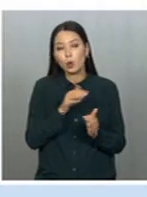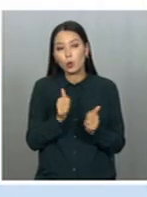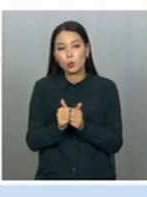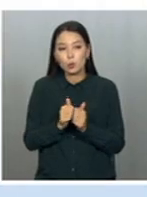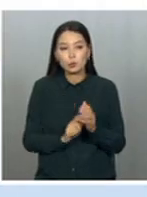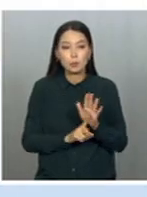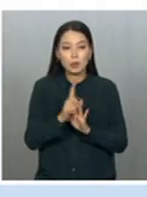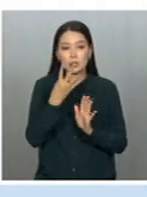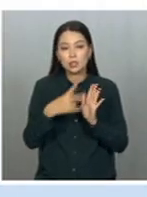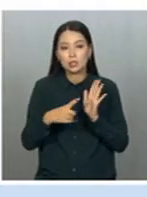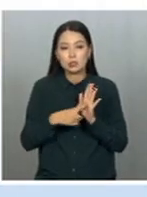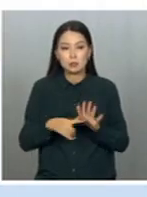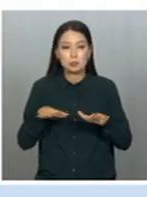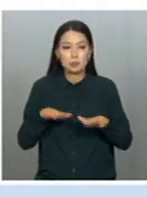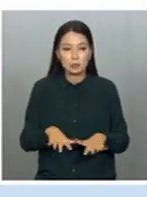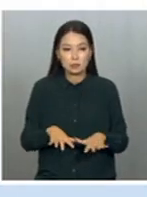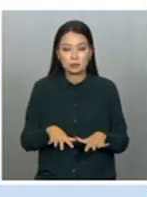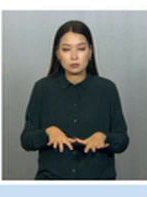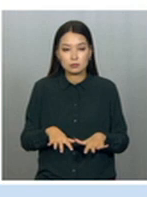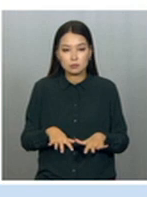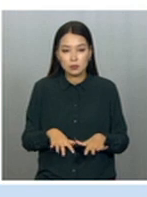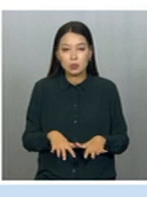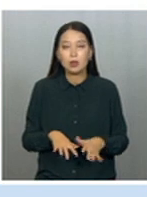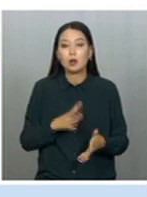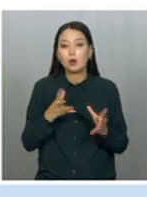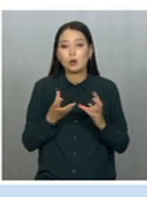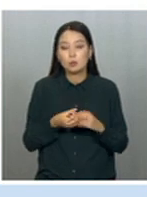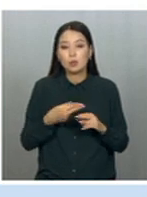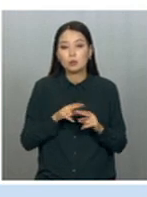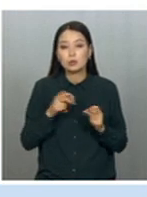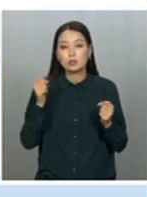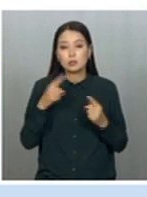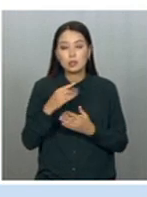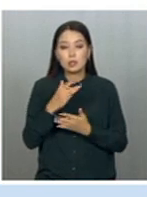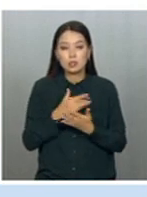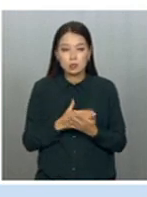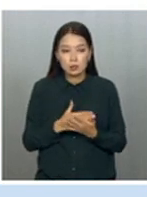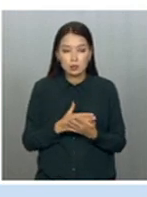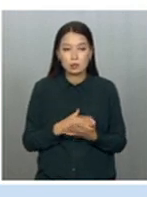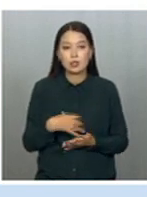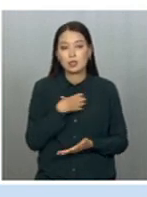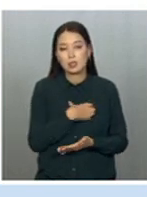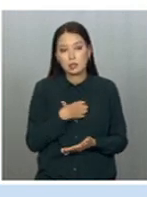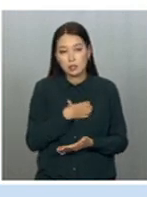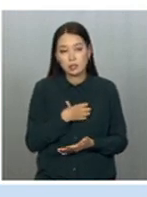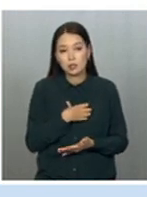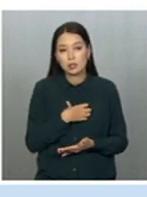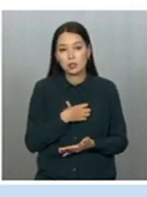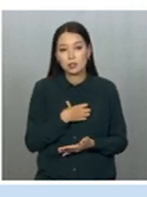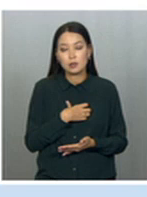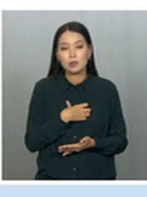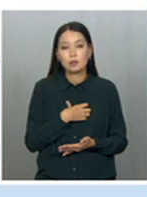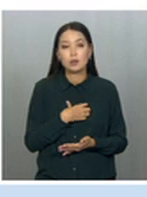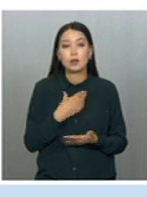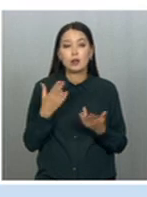47-ші орынға шықты. Әрине, бұндай табыстарға қол жеткізудің негізгі, түп негізі Ол